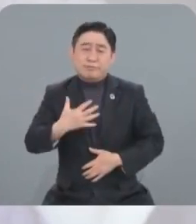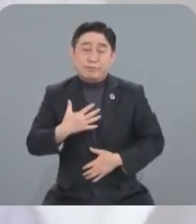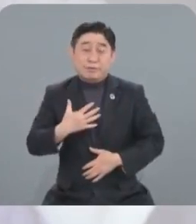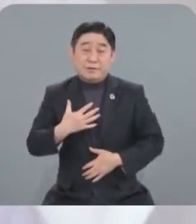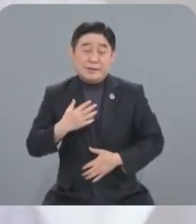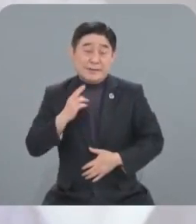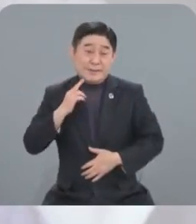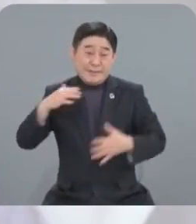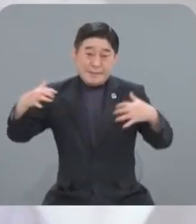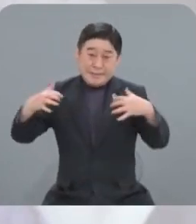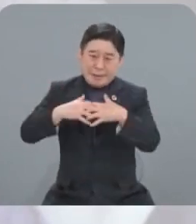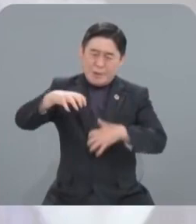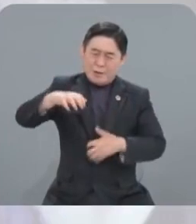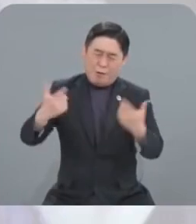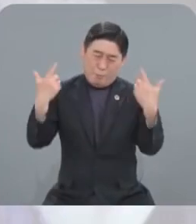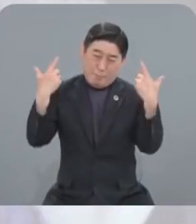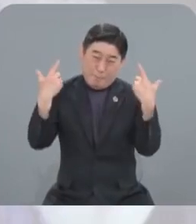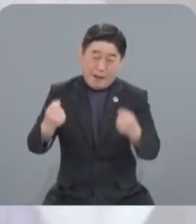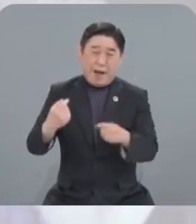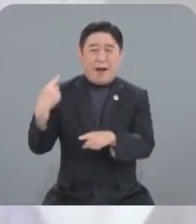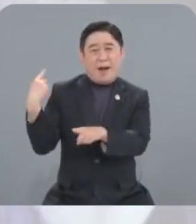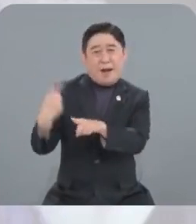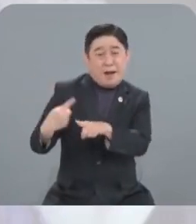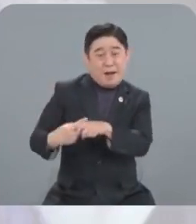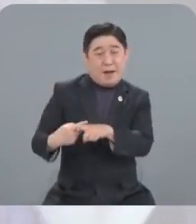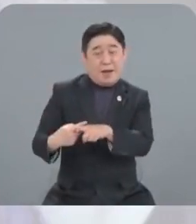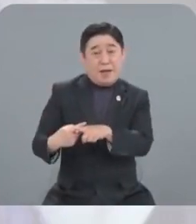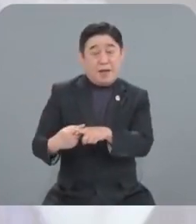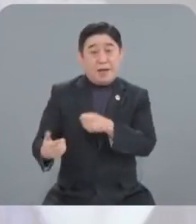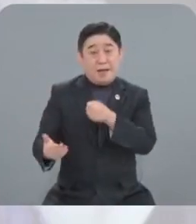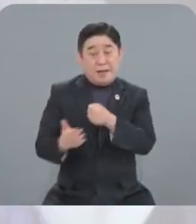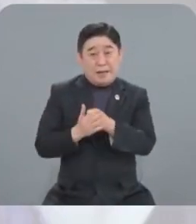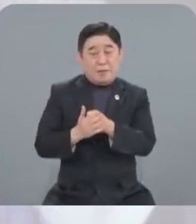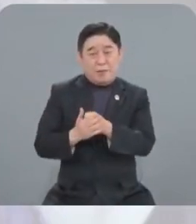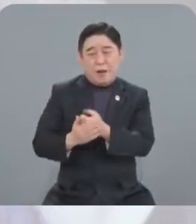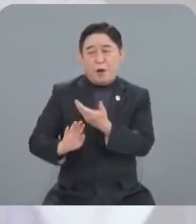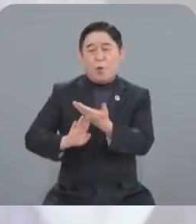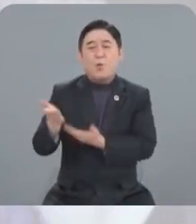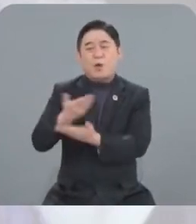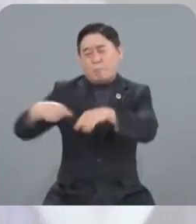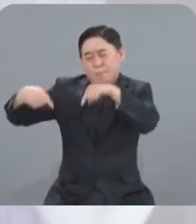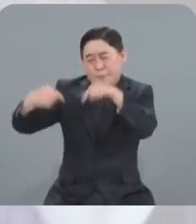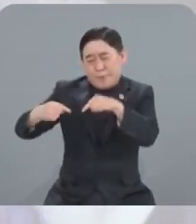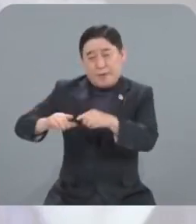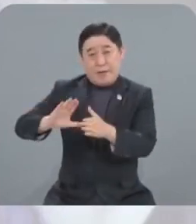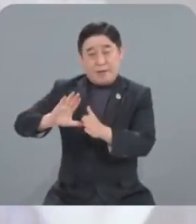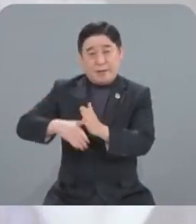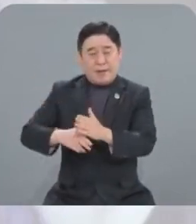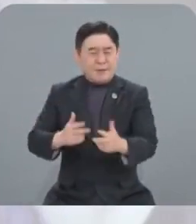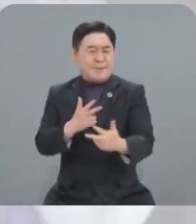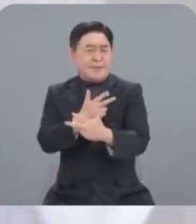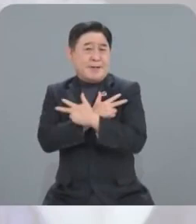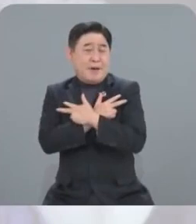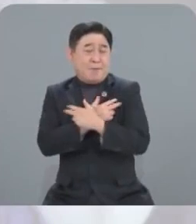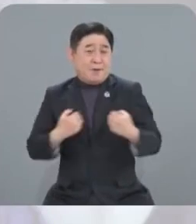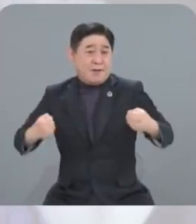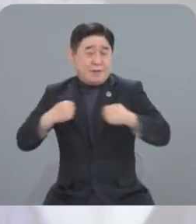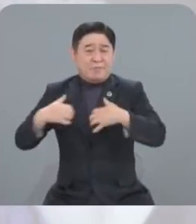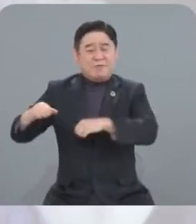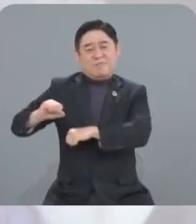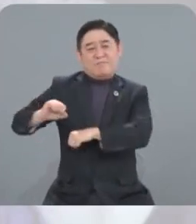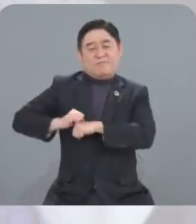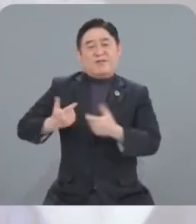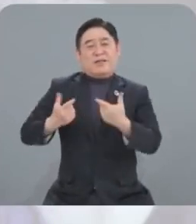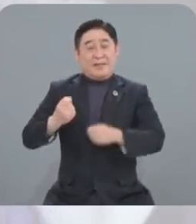치열한 전장과 같습니다 때문에 벼랑 끝 외교 협상 에선 양보 기분 그 아지 에 저희 각오로